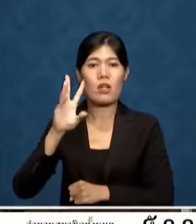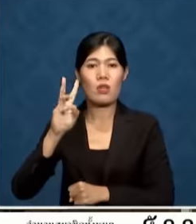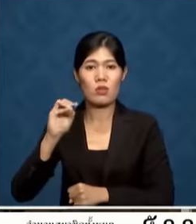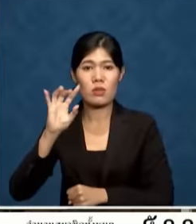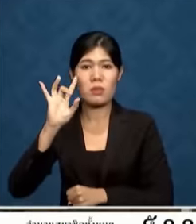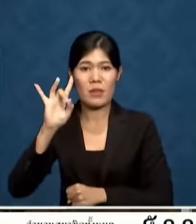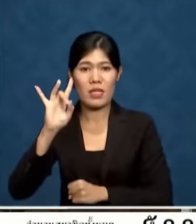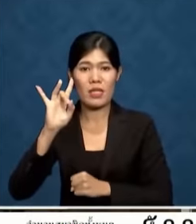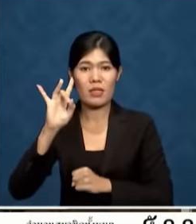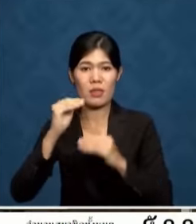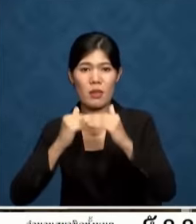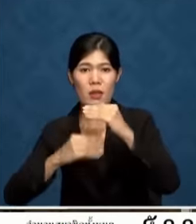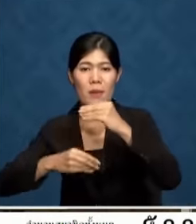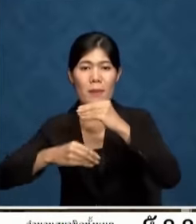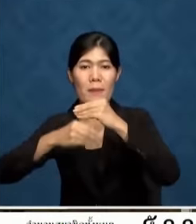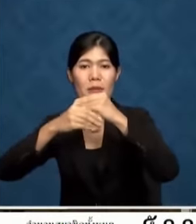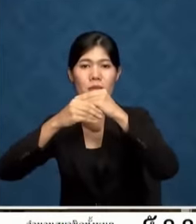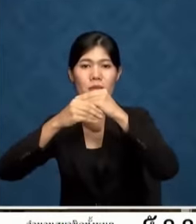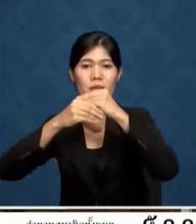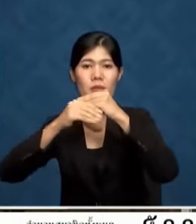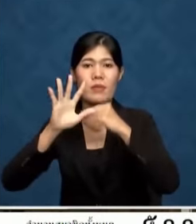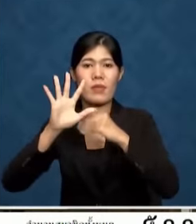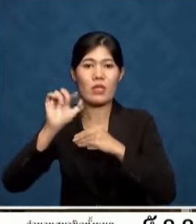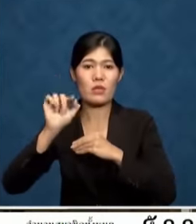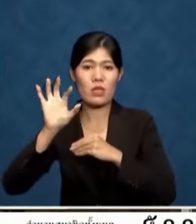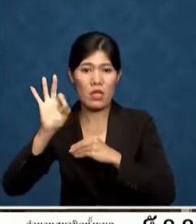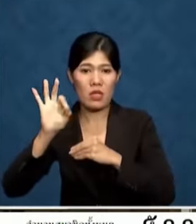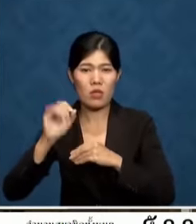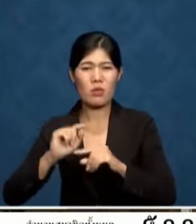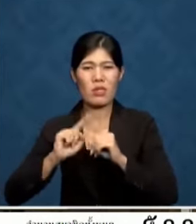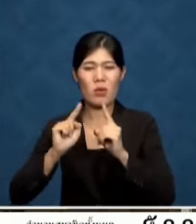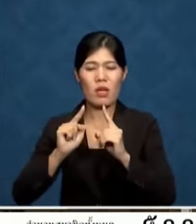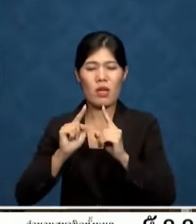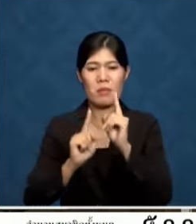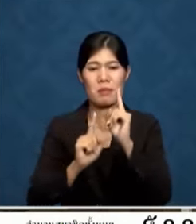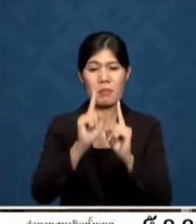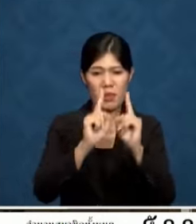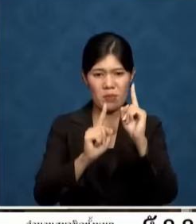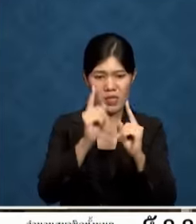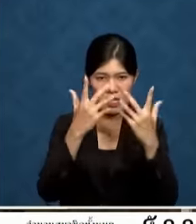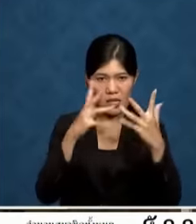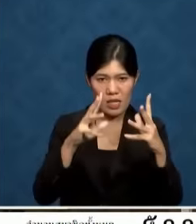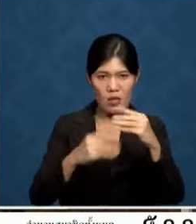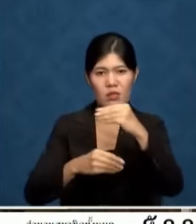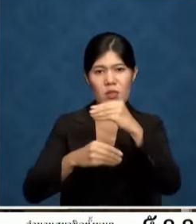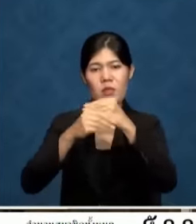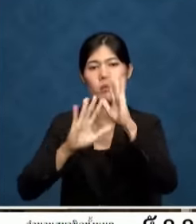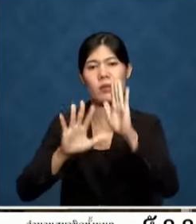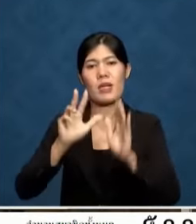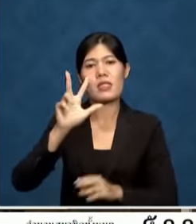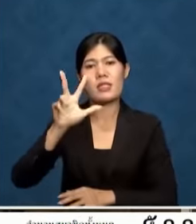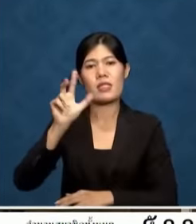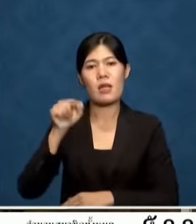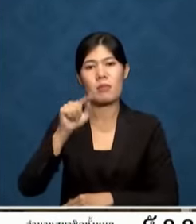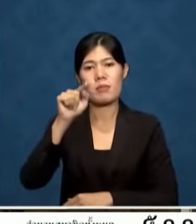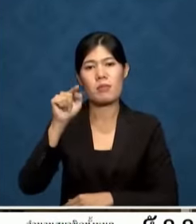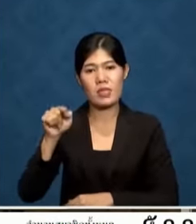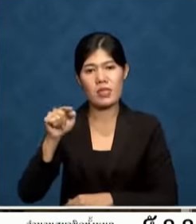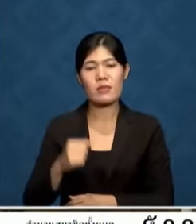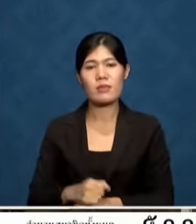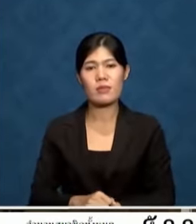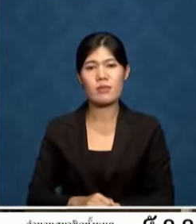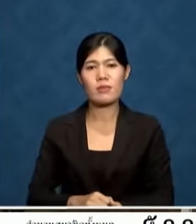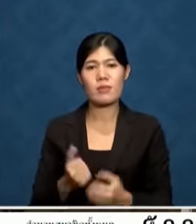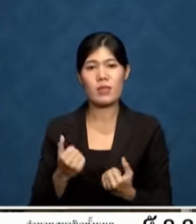ว่าจะโตในปี 68ได้ประมาณแค่3%แม้แต่สภาพัฒที่เป็นหน่วยงานทาง